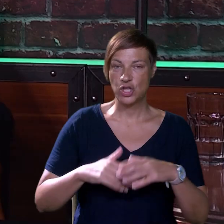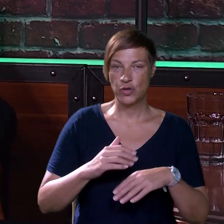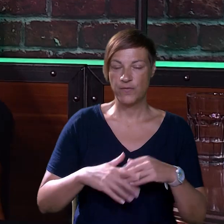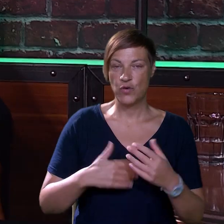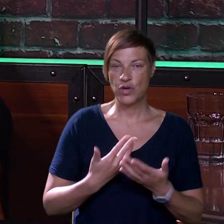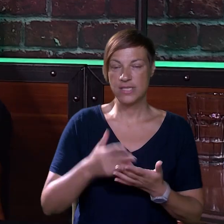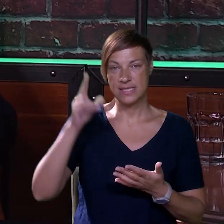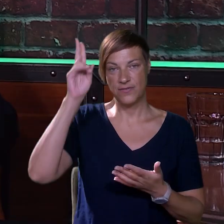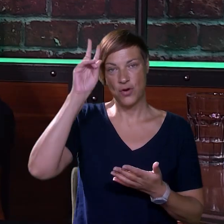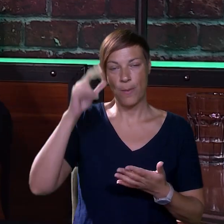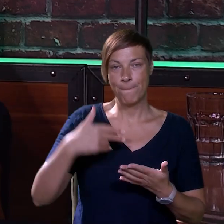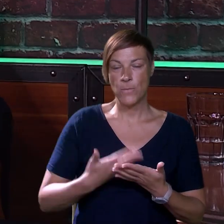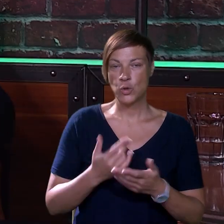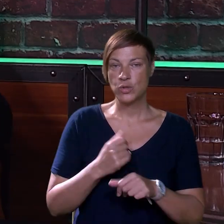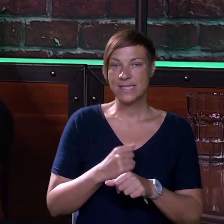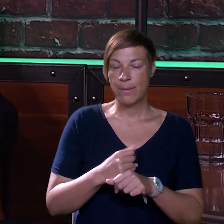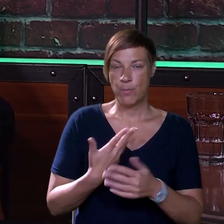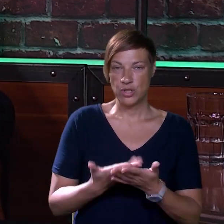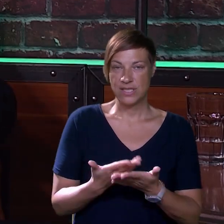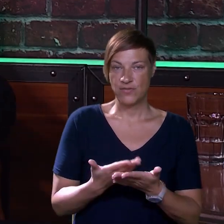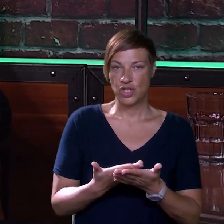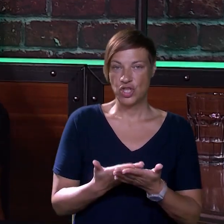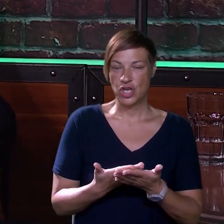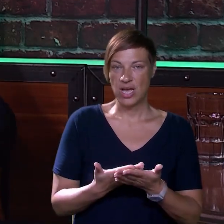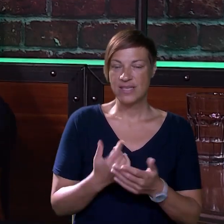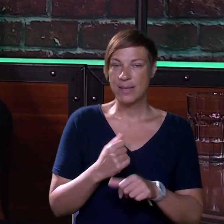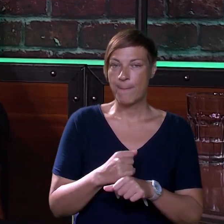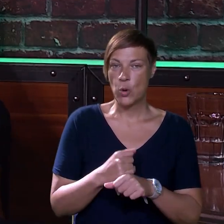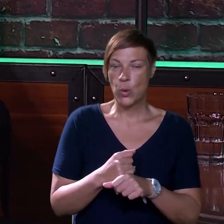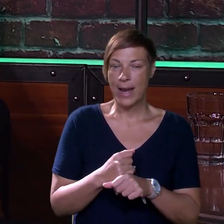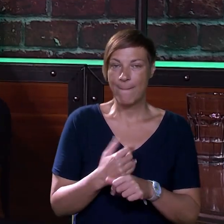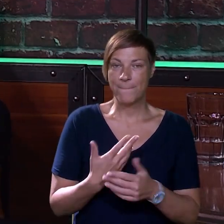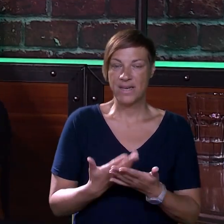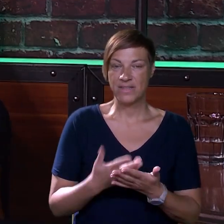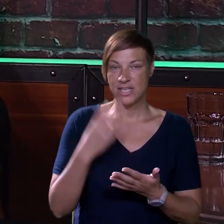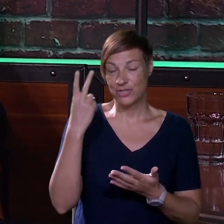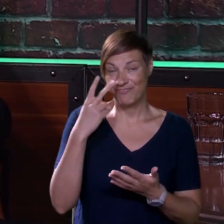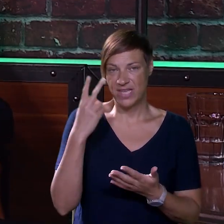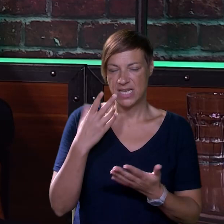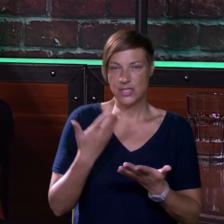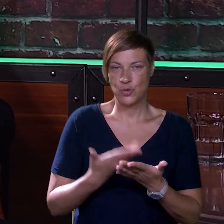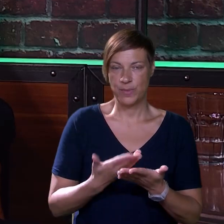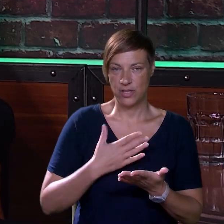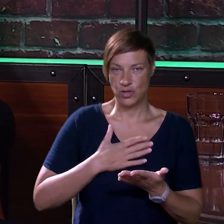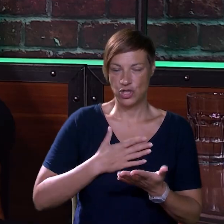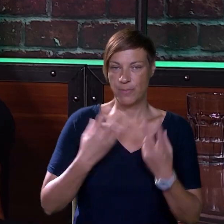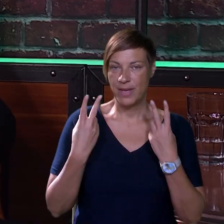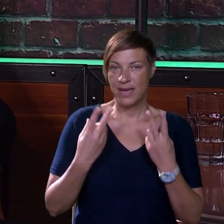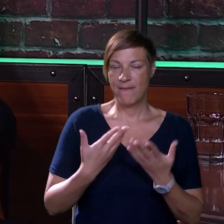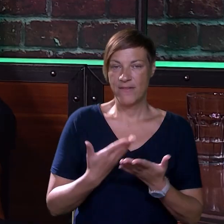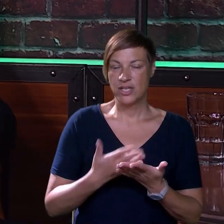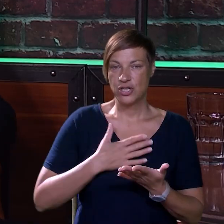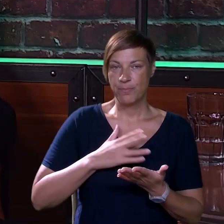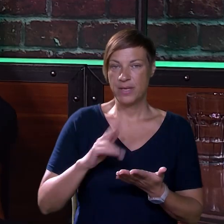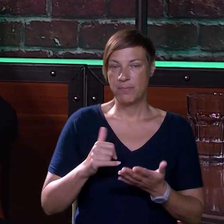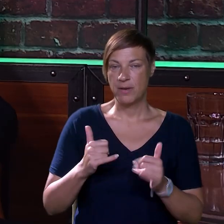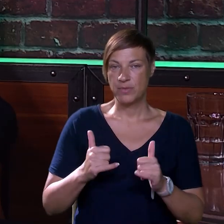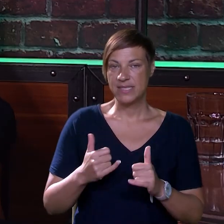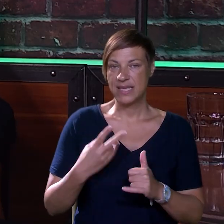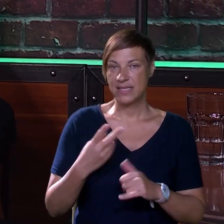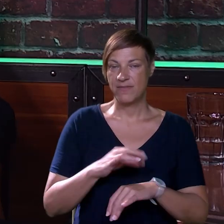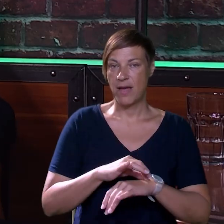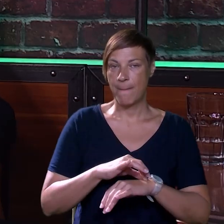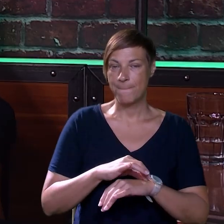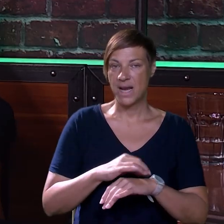se poslovno dokazati, mogu nešto napraviti, razumijete? I ono što je meni značajno, naprijed, evo, mi imamo sad ta dva